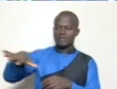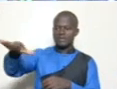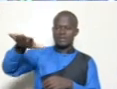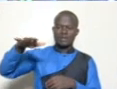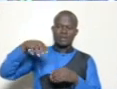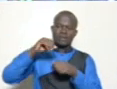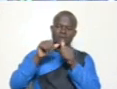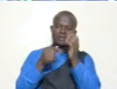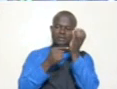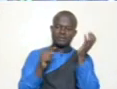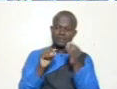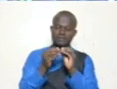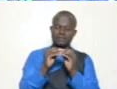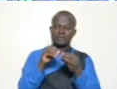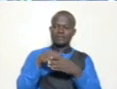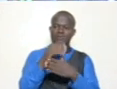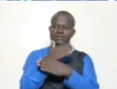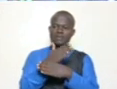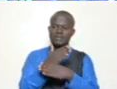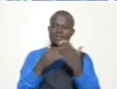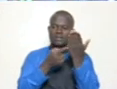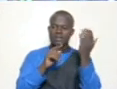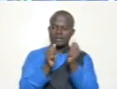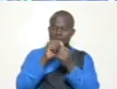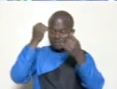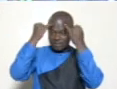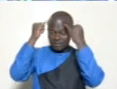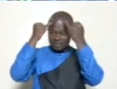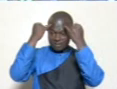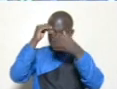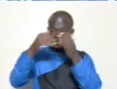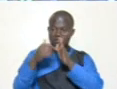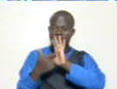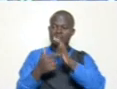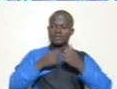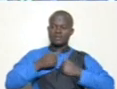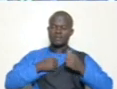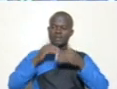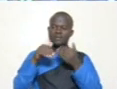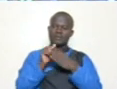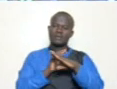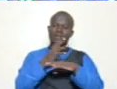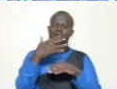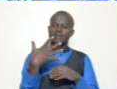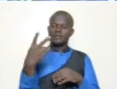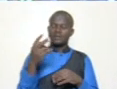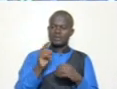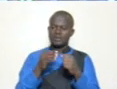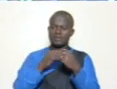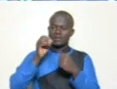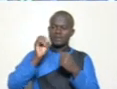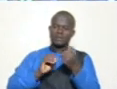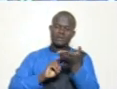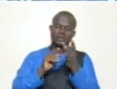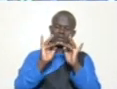makuru yerekeranye n'ikoranabuhanga imibare ya ministeri y'ikoranabuhanga na innovation igaragaza ko abanyarwanda bagera kuri 52.18% kwijana